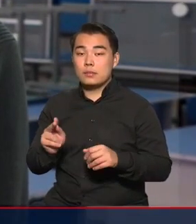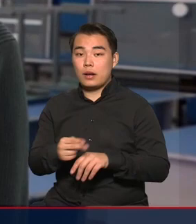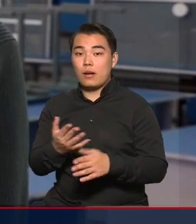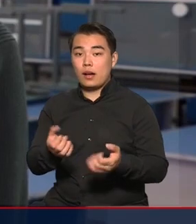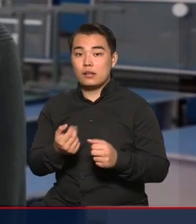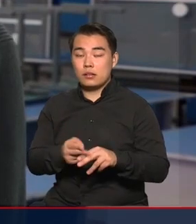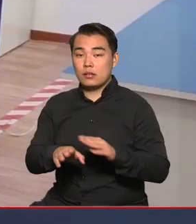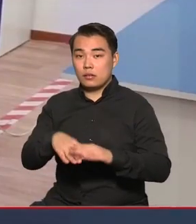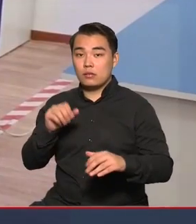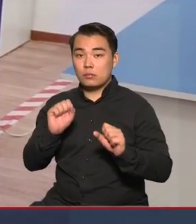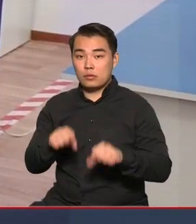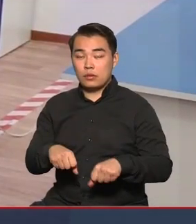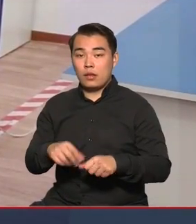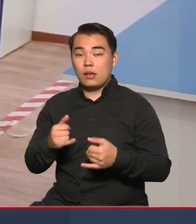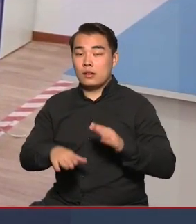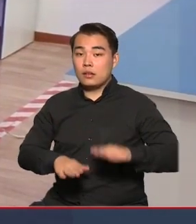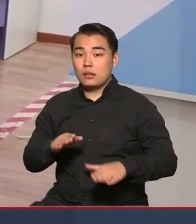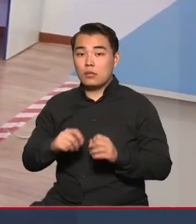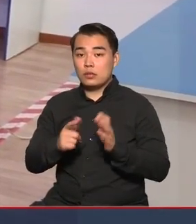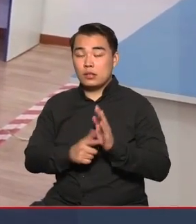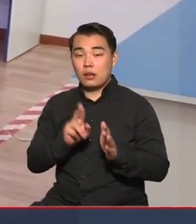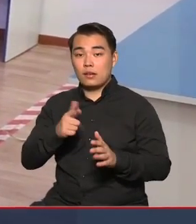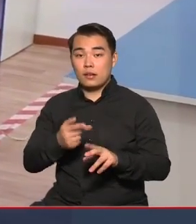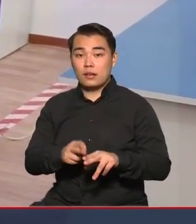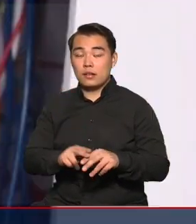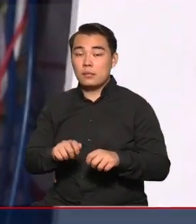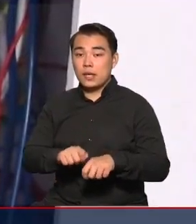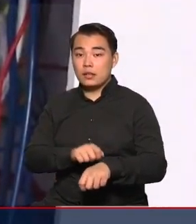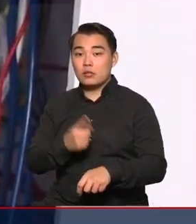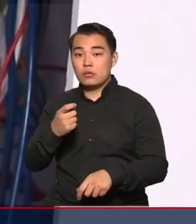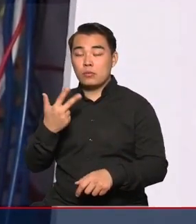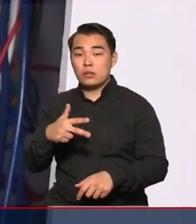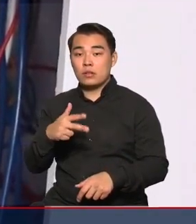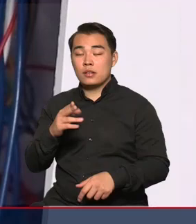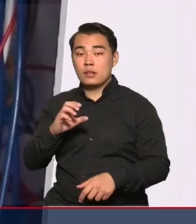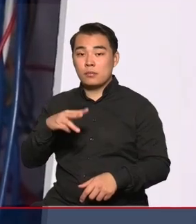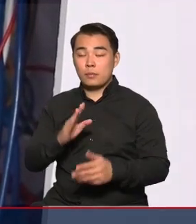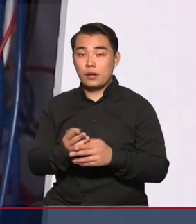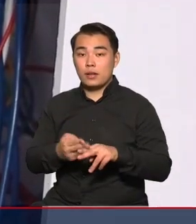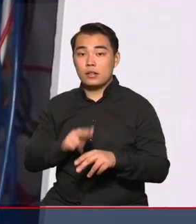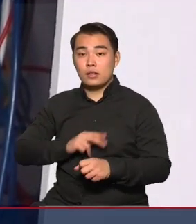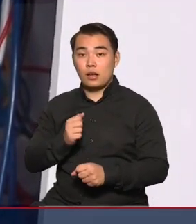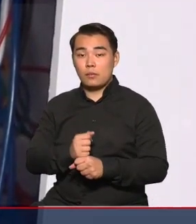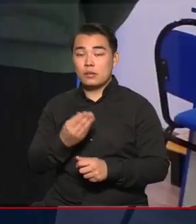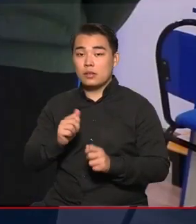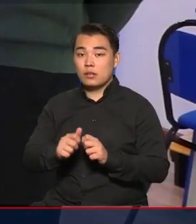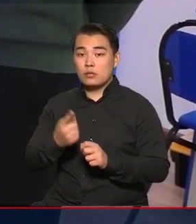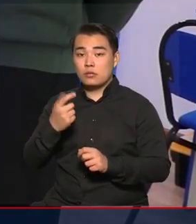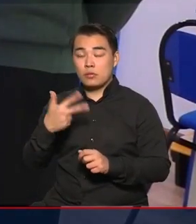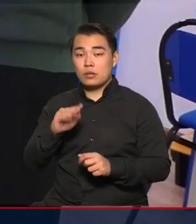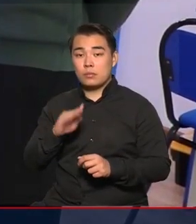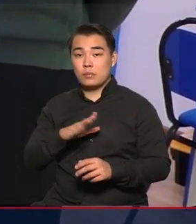оны шығарып алуға болады. Салмағы 17 келі болатын роботтың бойы 130 сантиметр. Оны жасау үшін колледж қорынан 130 мың